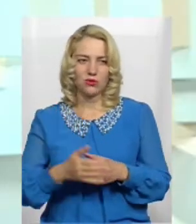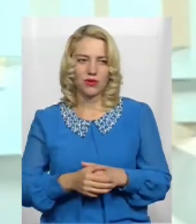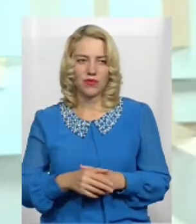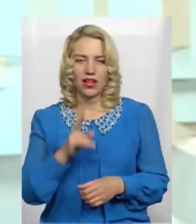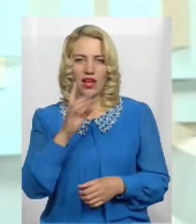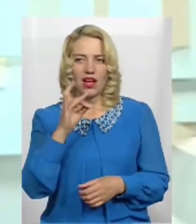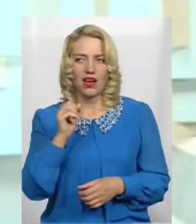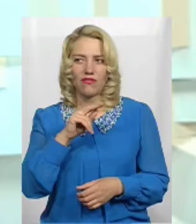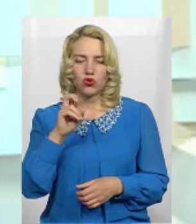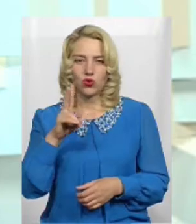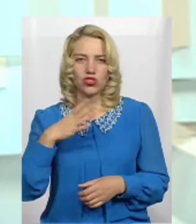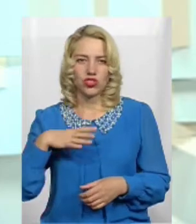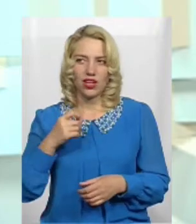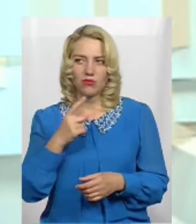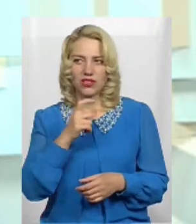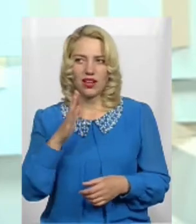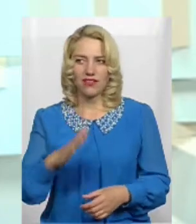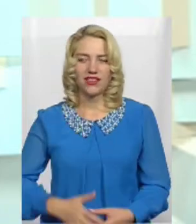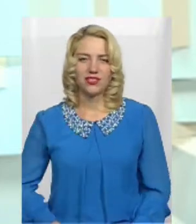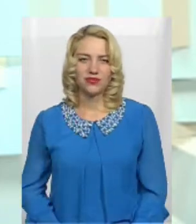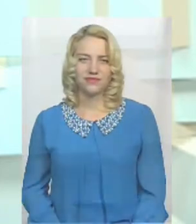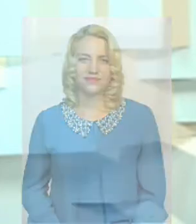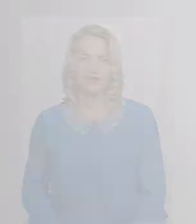Юрія Кравчука чекаємо вже за хвилину.